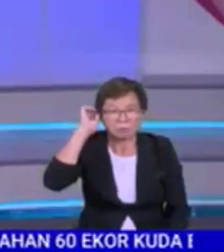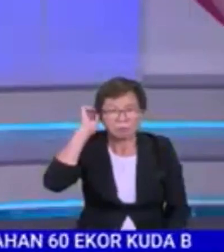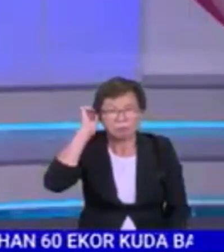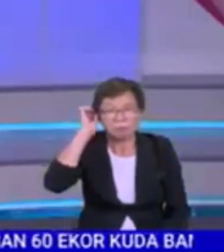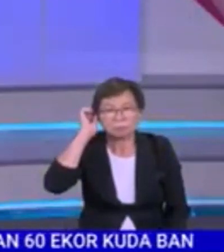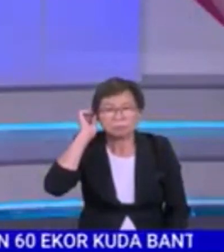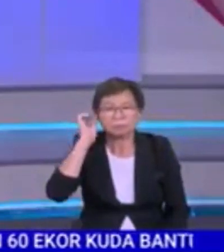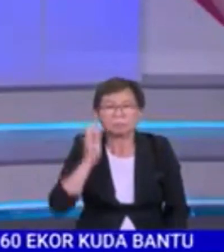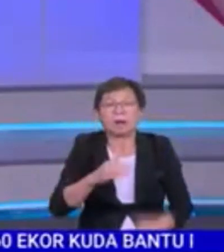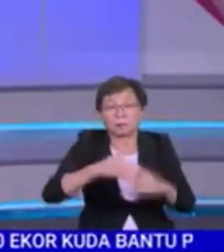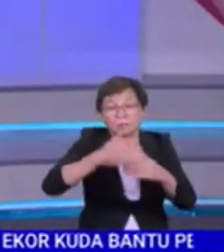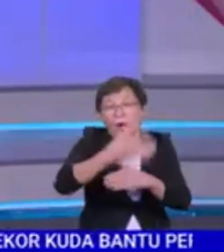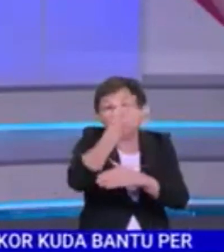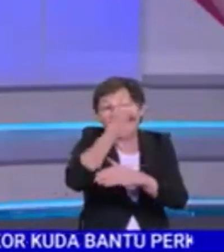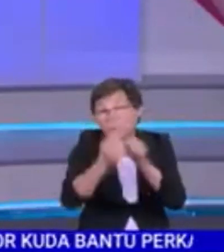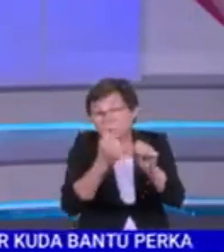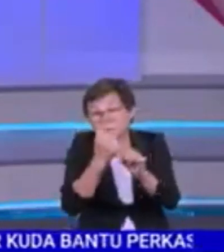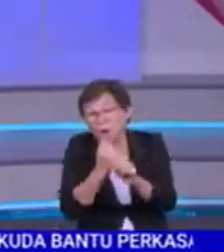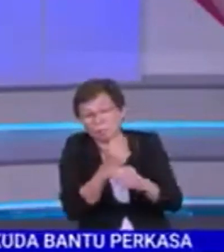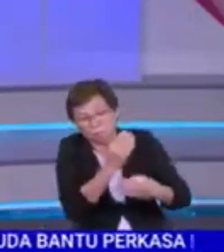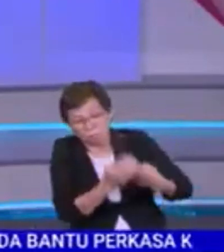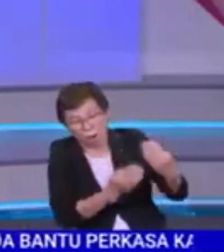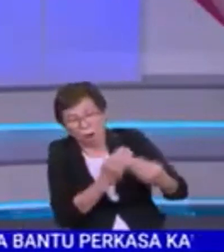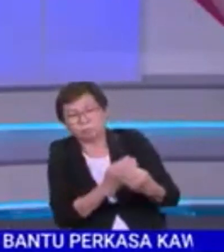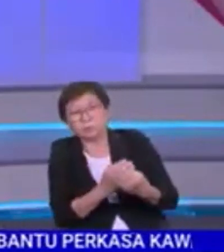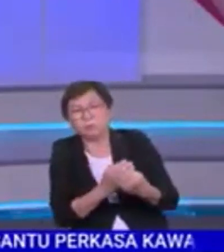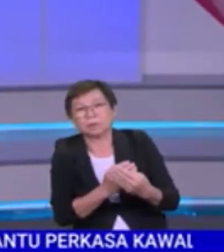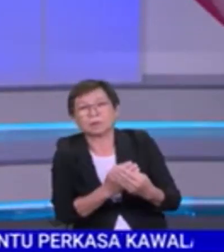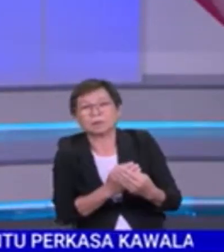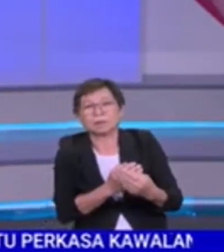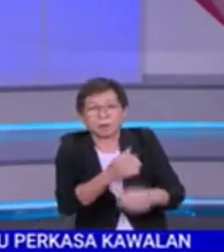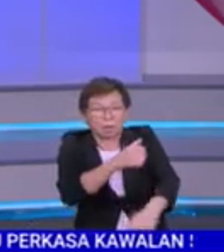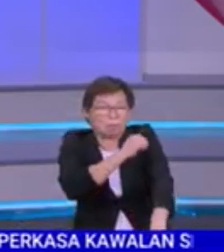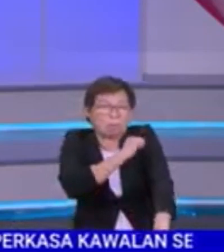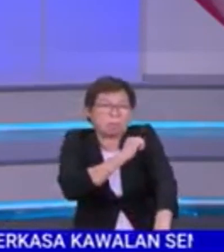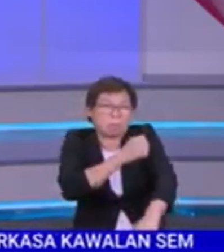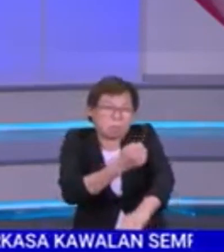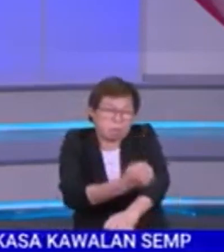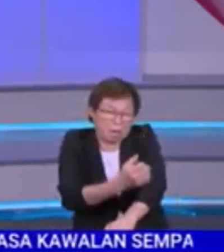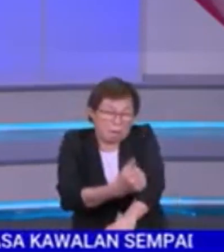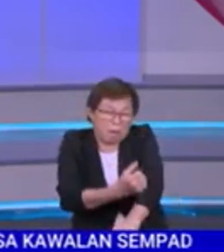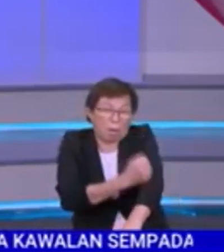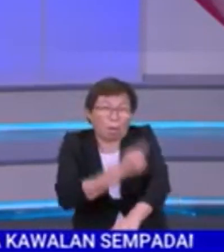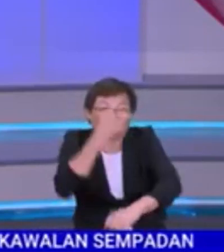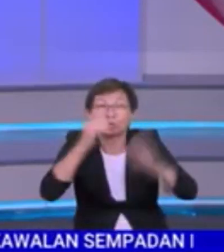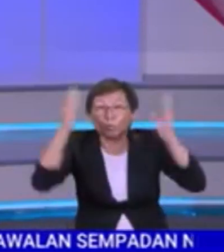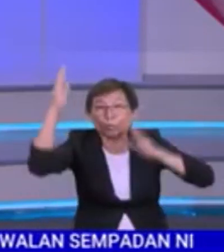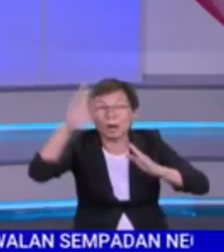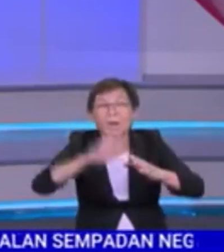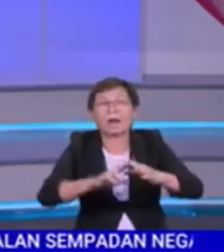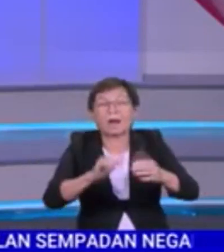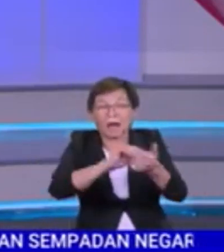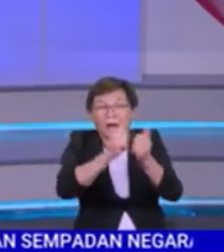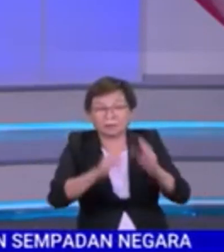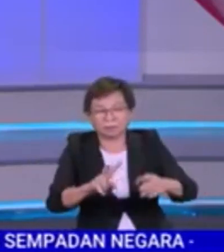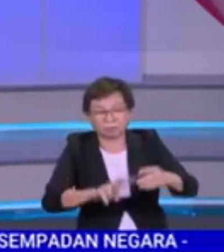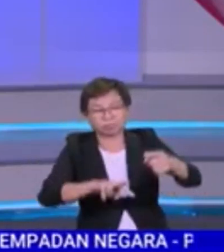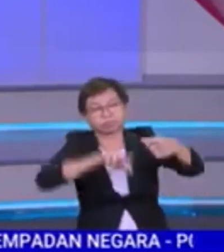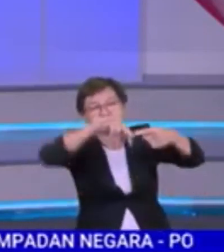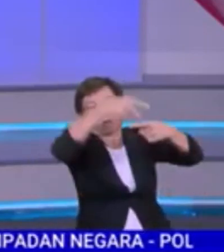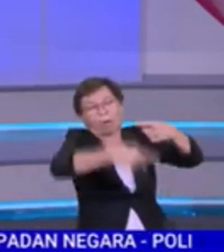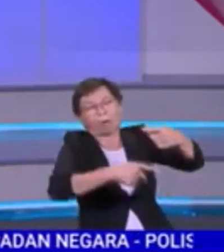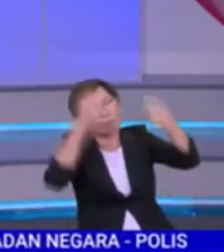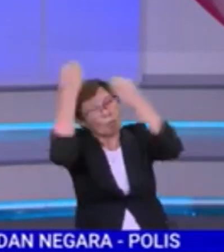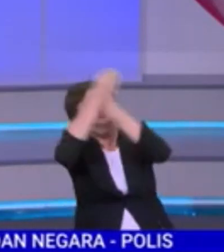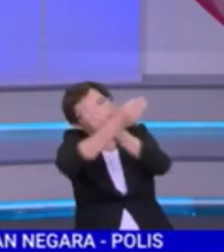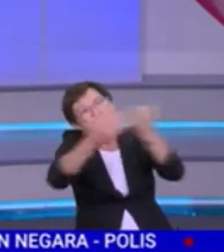Selepas 18 tahun menabur bakti dan mengerah tenaga demi negara tercinta, atlet lompat tinggi Li Hapwei mengumumkan